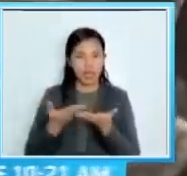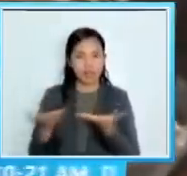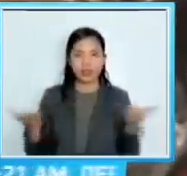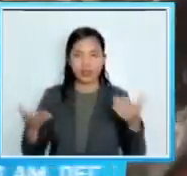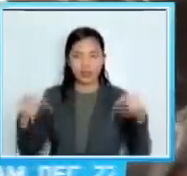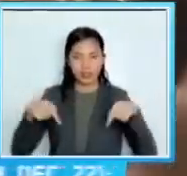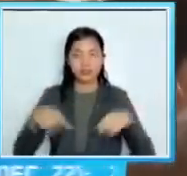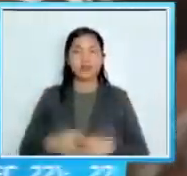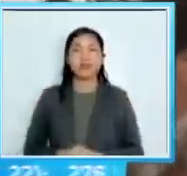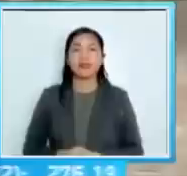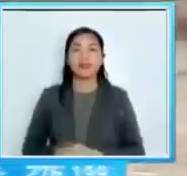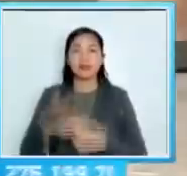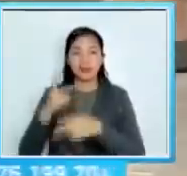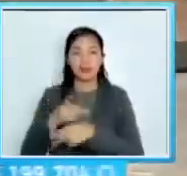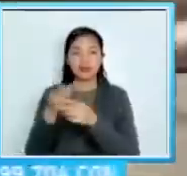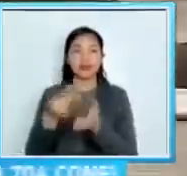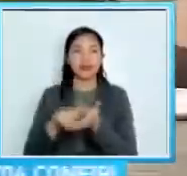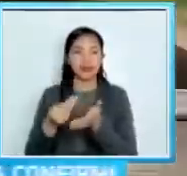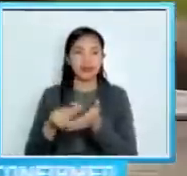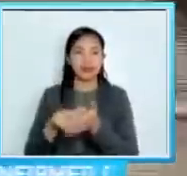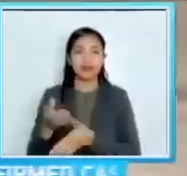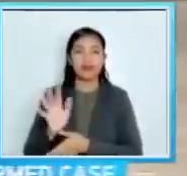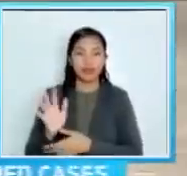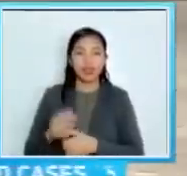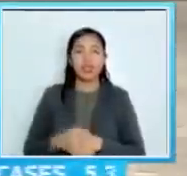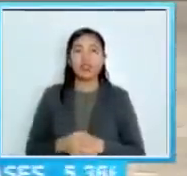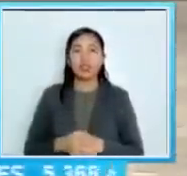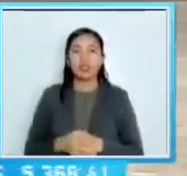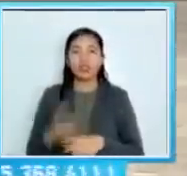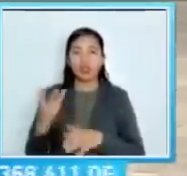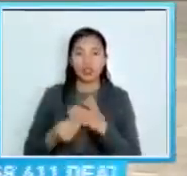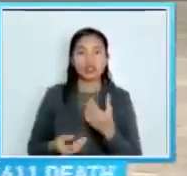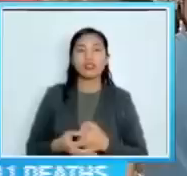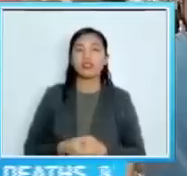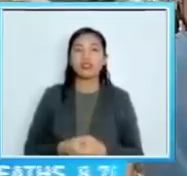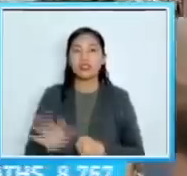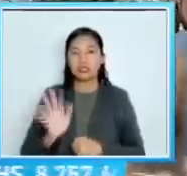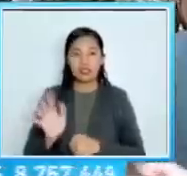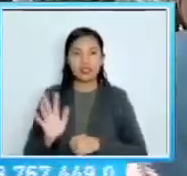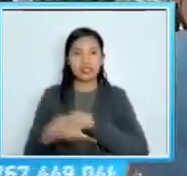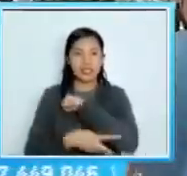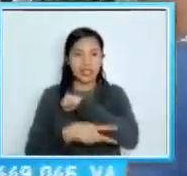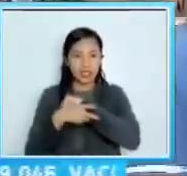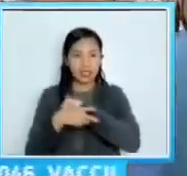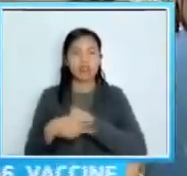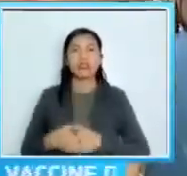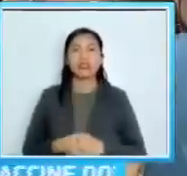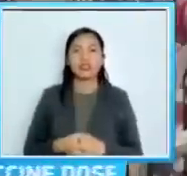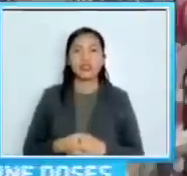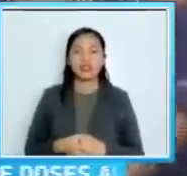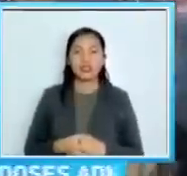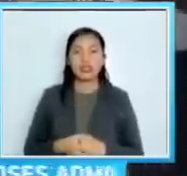mabuti yung pera para siguradong sa mga panregalo mapupunta at hindi sa mga mananamantala. So, Connie, kitang-kita nyo